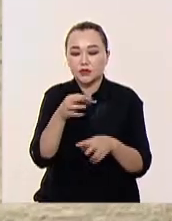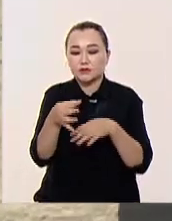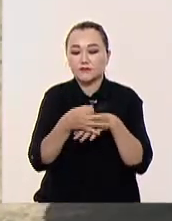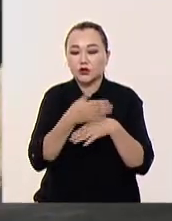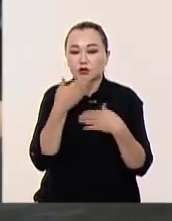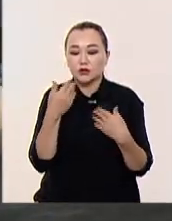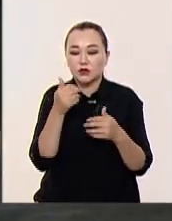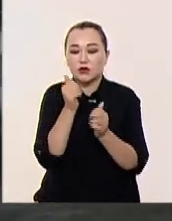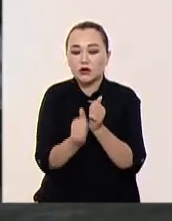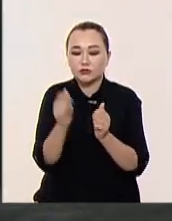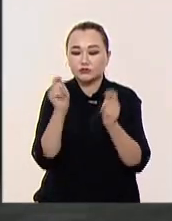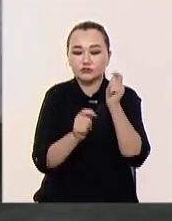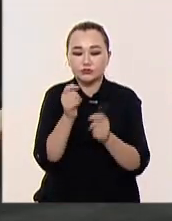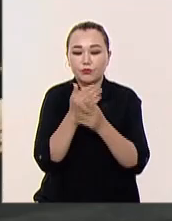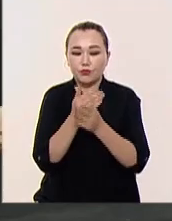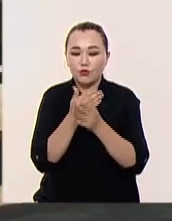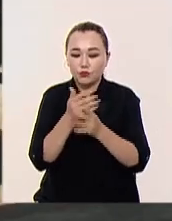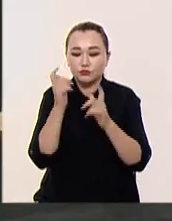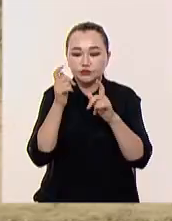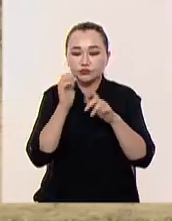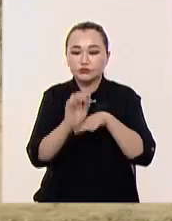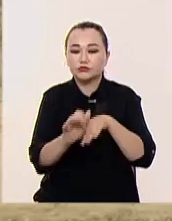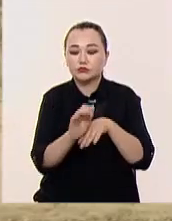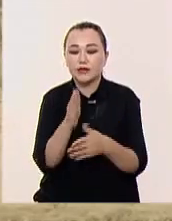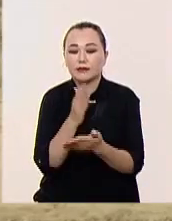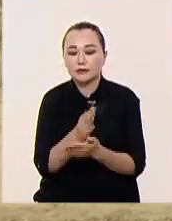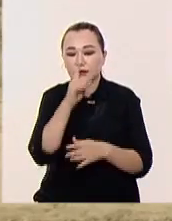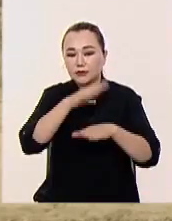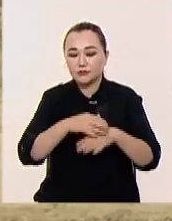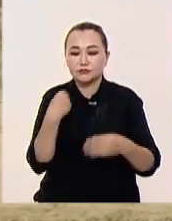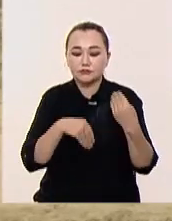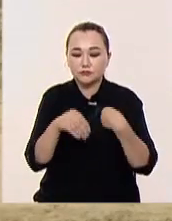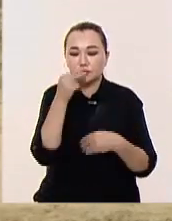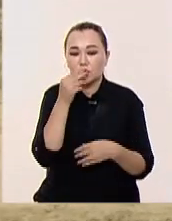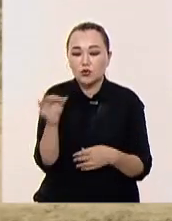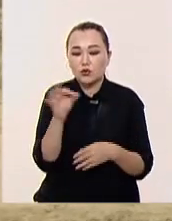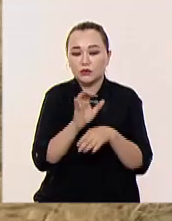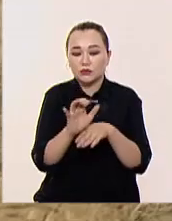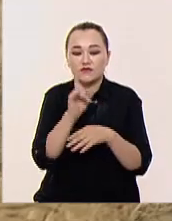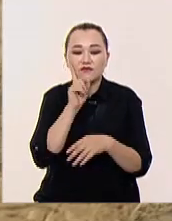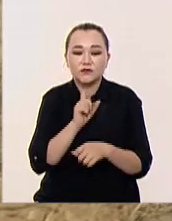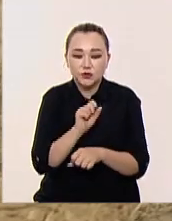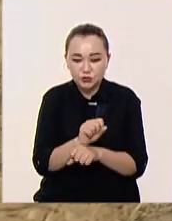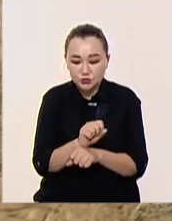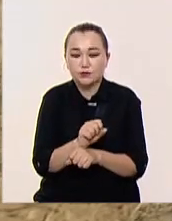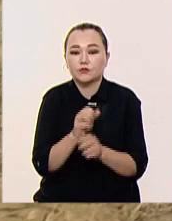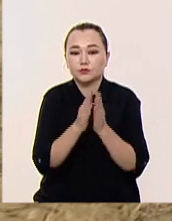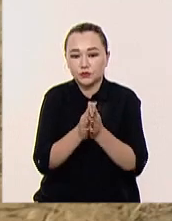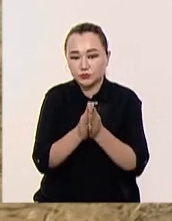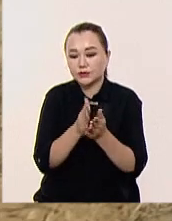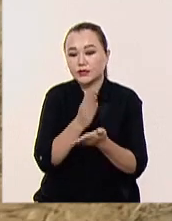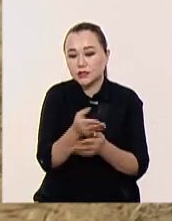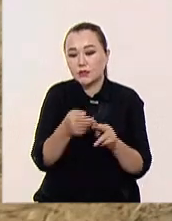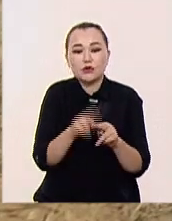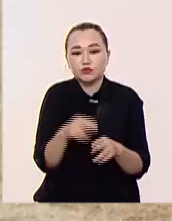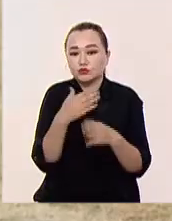қазір елдің түкпір-түкпірінен гуманитарлық көмек жеткізіліп жатыр. Дегенмен әкімдіктегілер киім-кешек пен азық-түлік жөнелтілді уақытша тоқтата тұруын елден сұрап отыр.